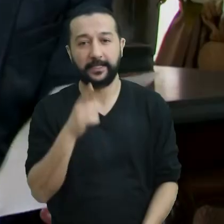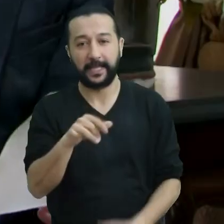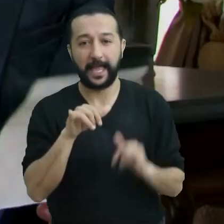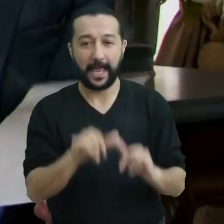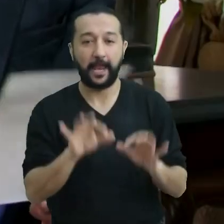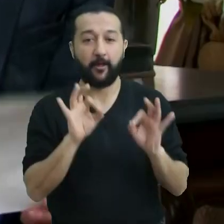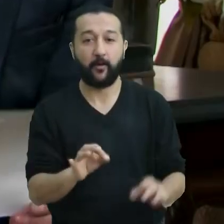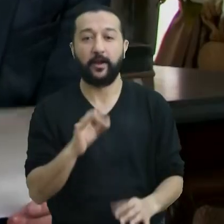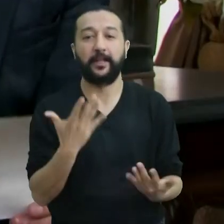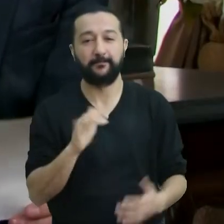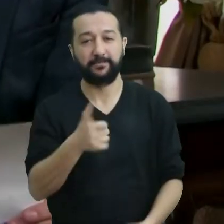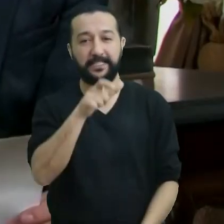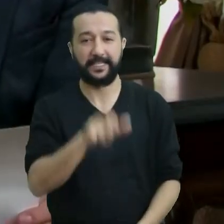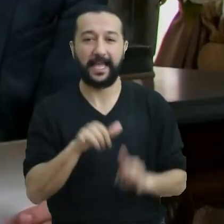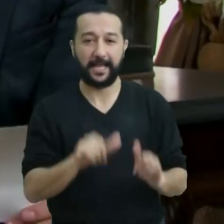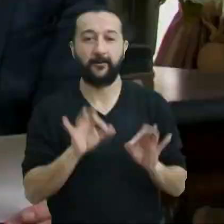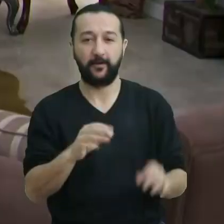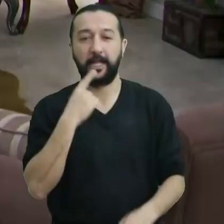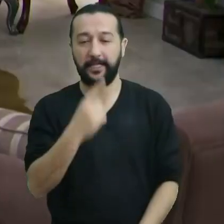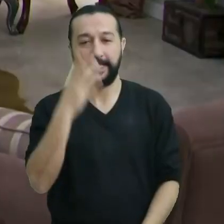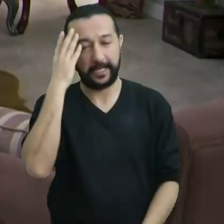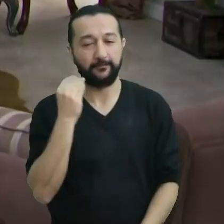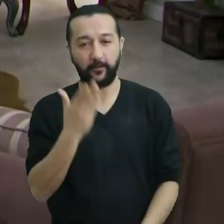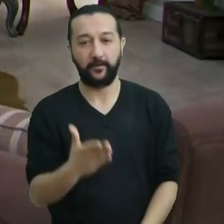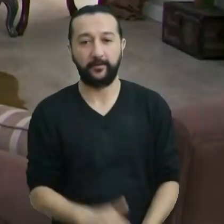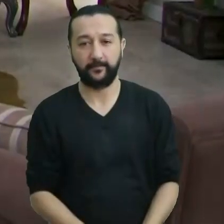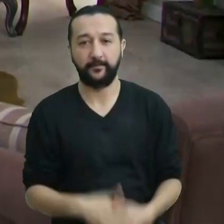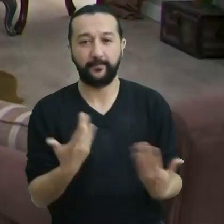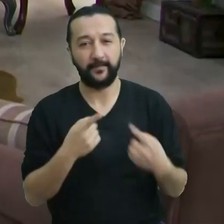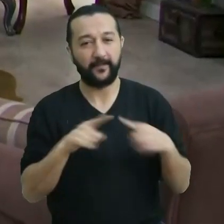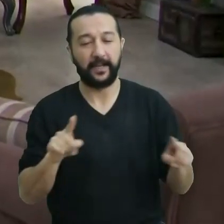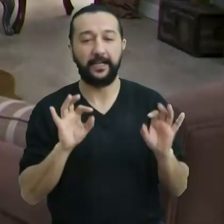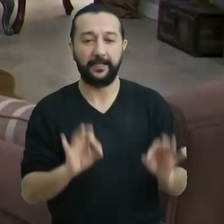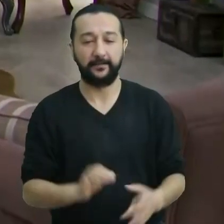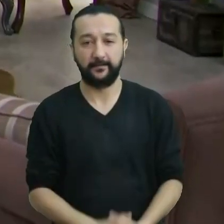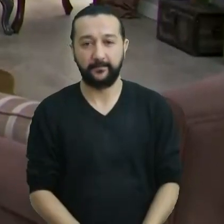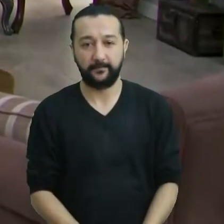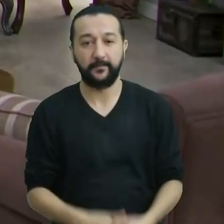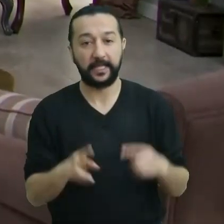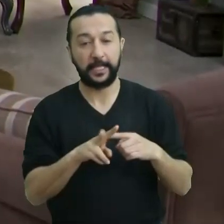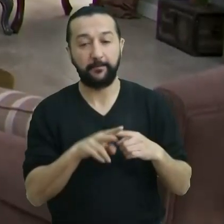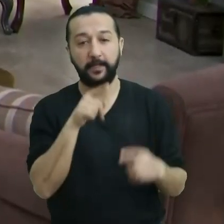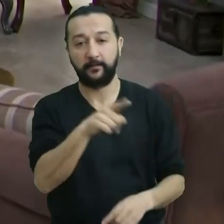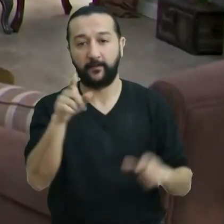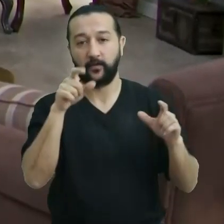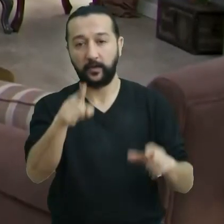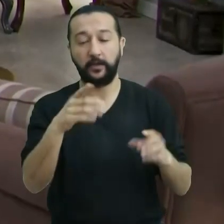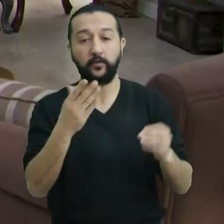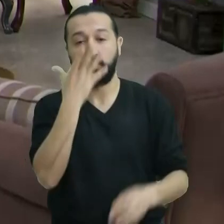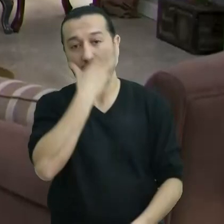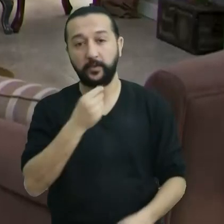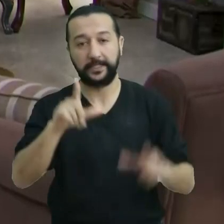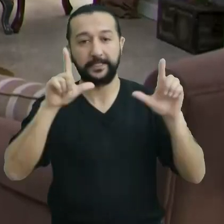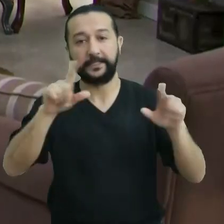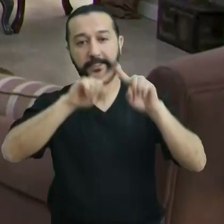Aynen karizmatiksiniz şu anda, o anlamda şu anda. Farklı yani. Kemal'im, bu fotoğrafı çok